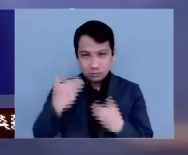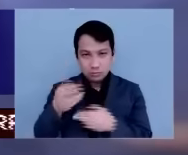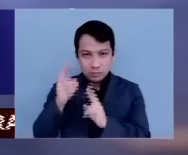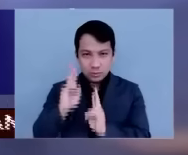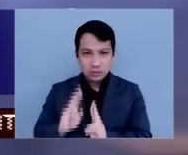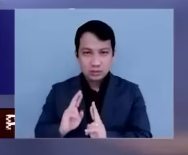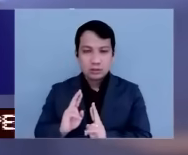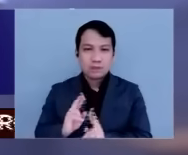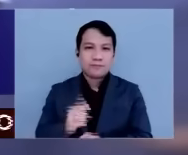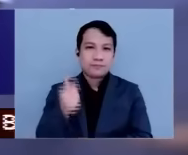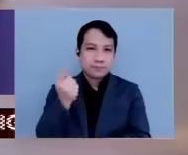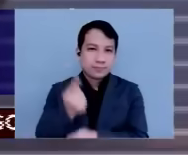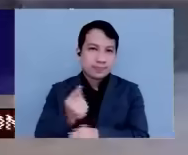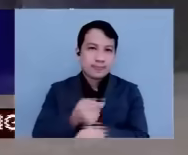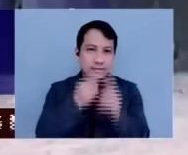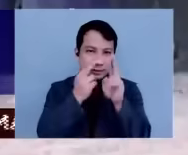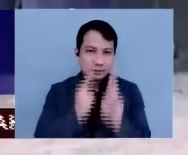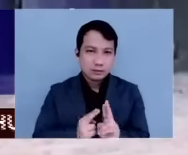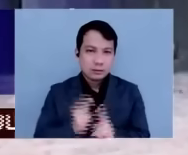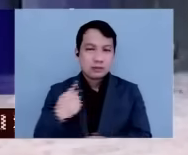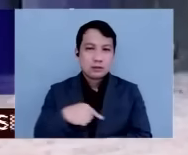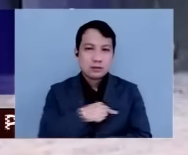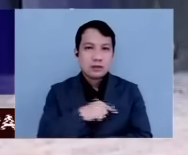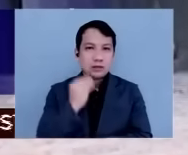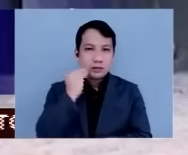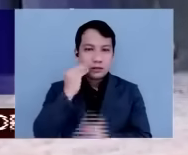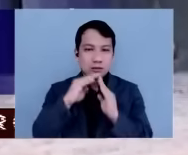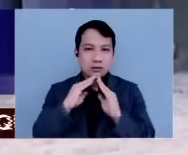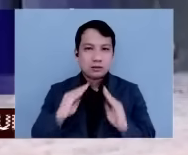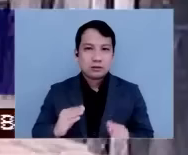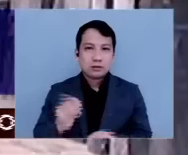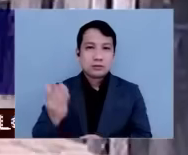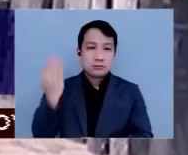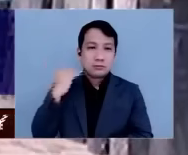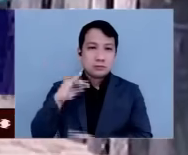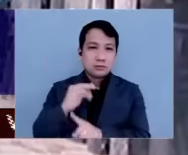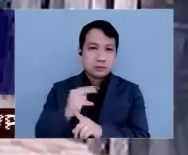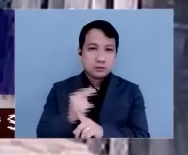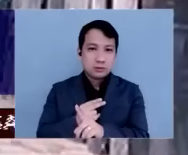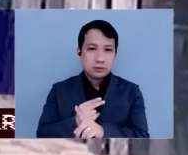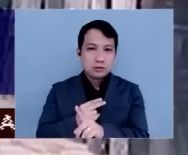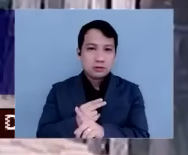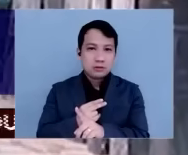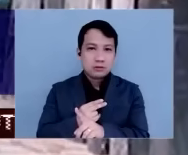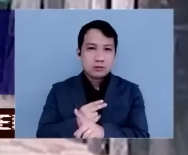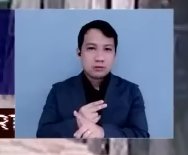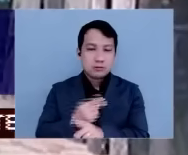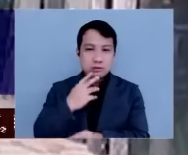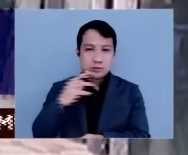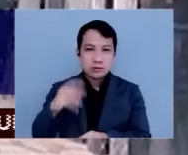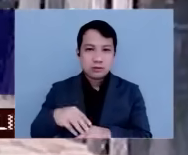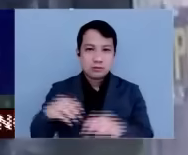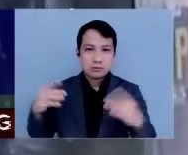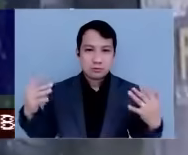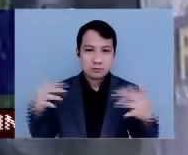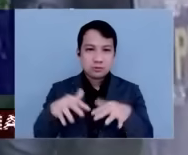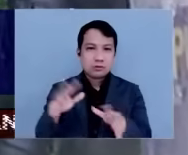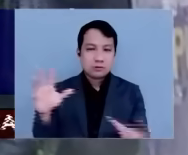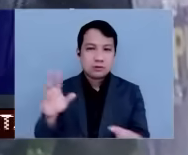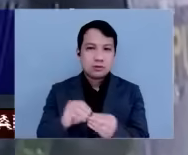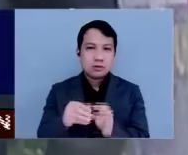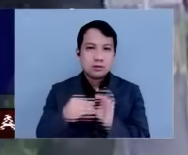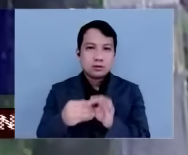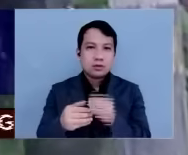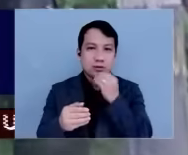nyo naman yung pamamahay namin. Noong Hunyo lang, nang maging tensyonado ang paghahain din ng arrest warrant